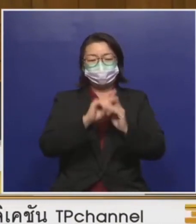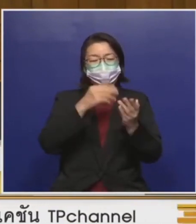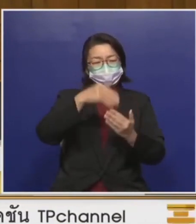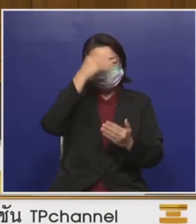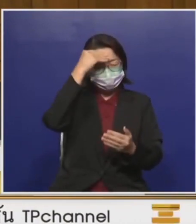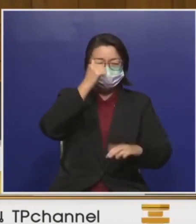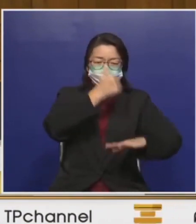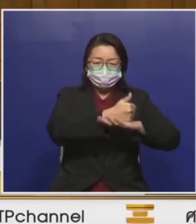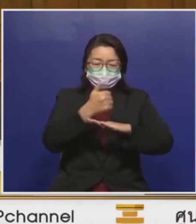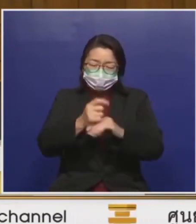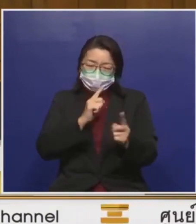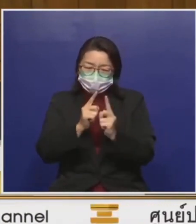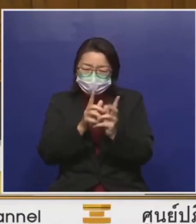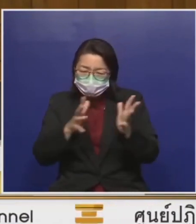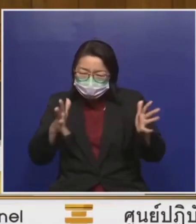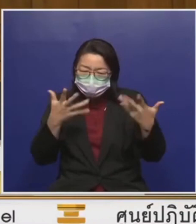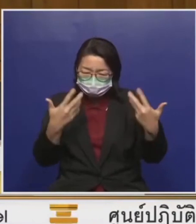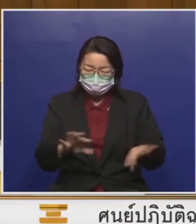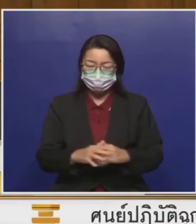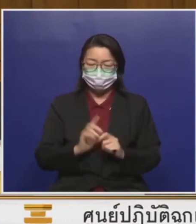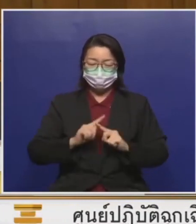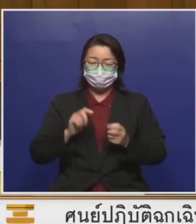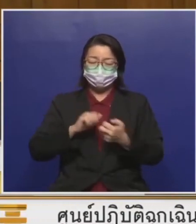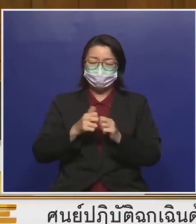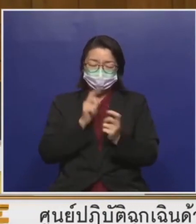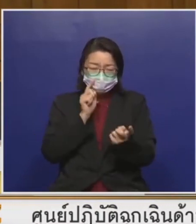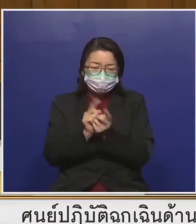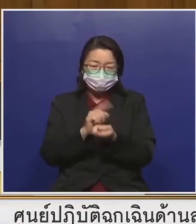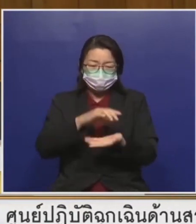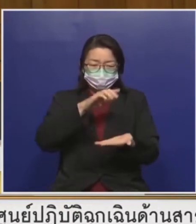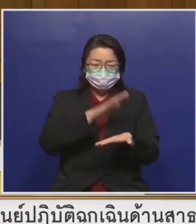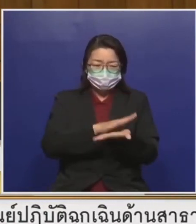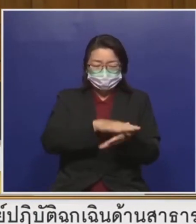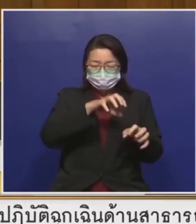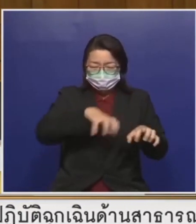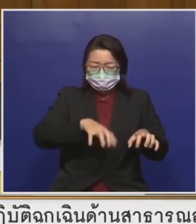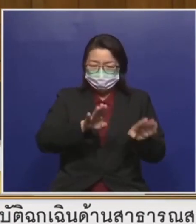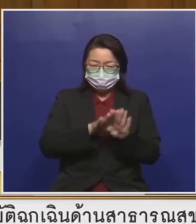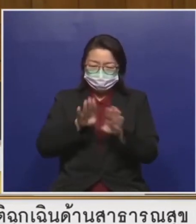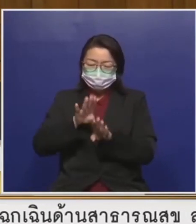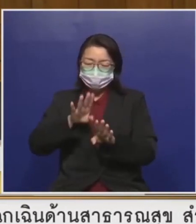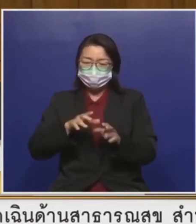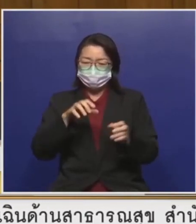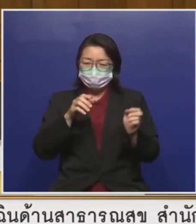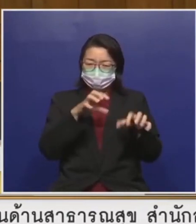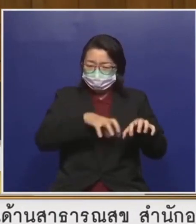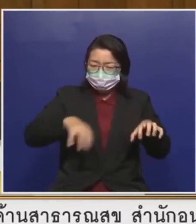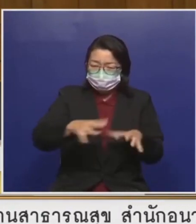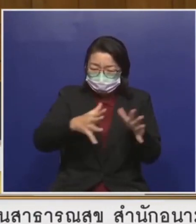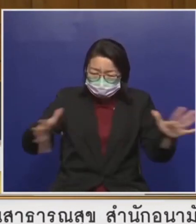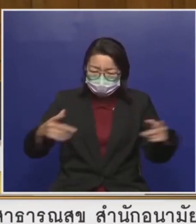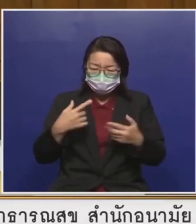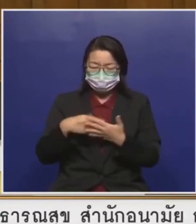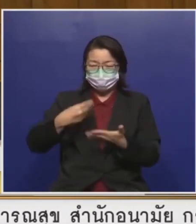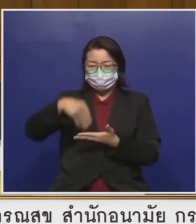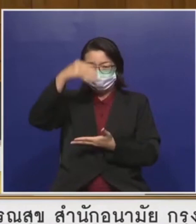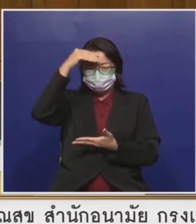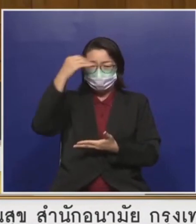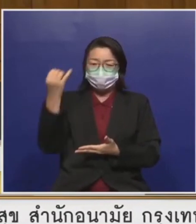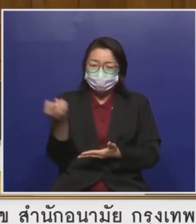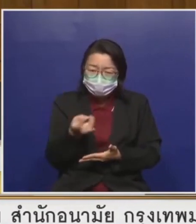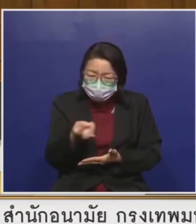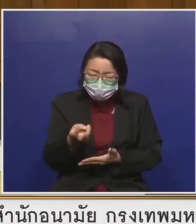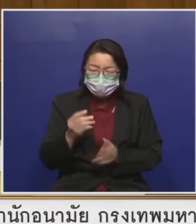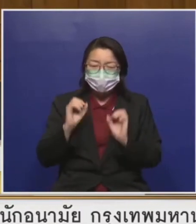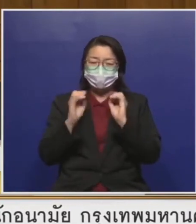าคือโรงเรียนมันเยอะเกินไปคุณภาพน้อยโรงเรียนนักเรียนน้อยครูน้อยแต่งบประมาณต้องแบ่งปัน